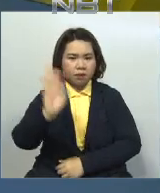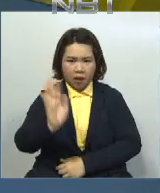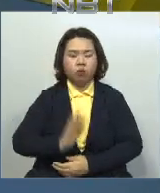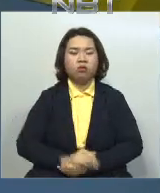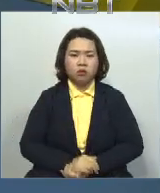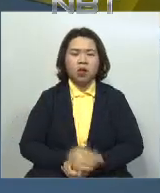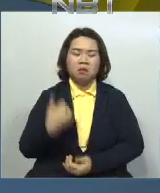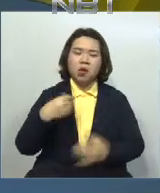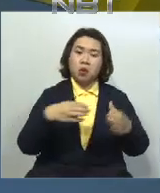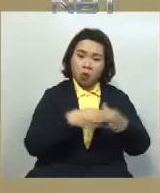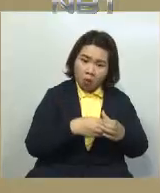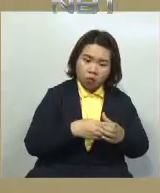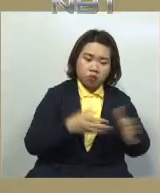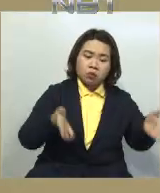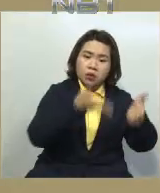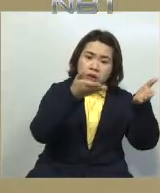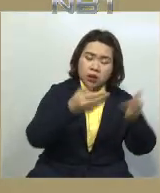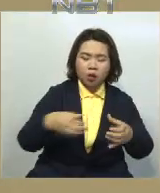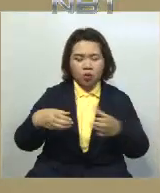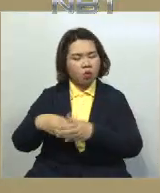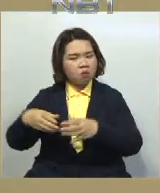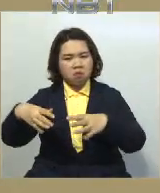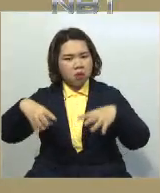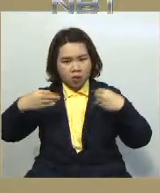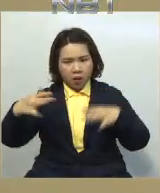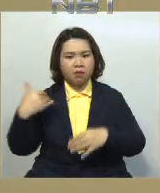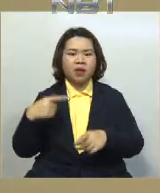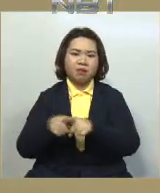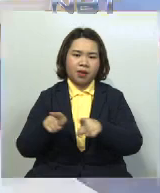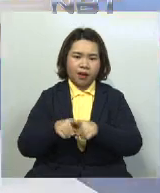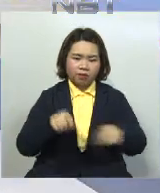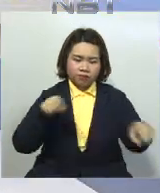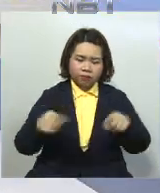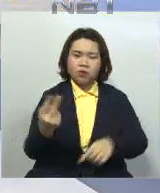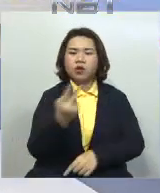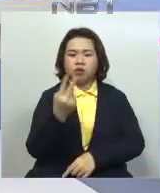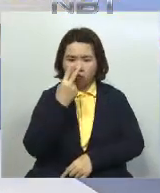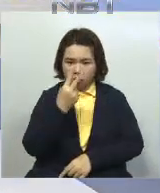นะคะก็มีทั้งกลุ่มที่เห็นด้วยแล้วก็ไม่เห็นด้วยกับการทำหน้าที่เราเอามาให้เห็นทั้งสองฝ่ายนะคะ